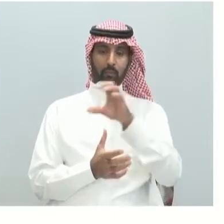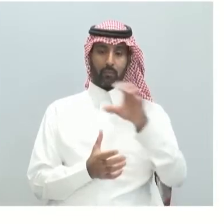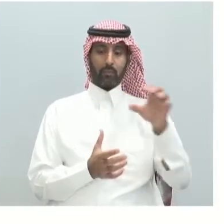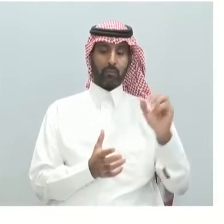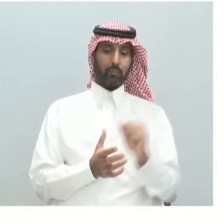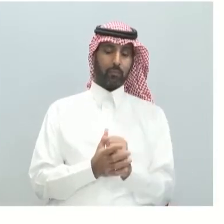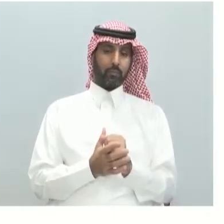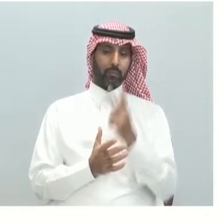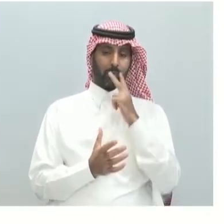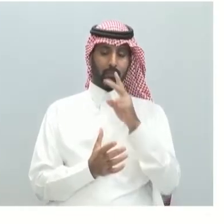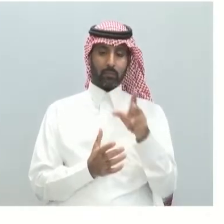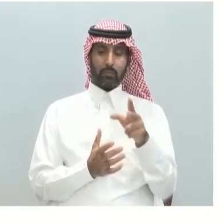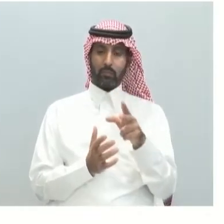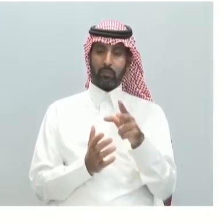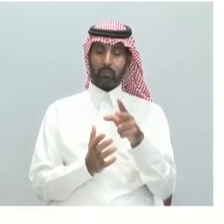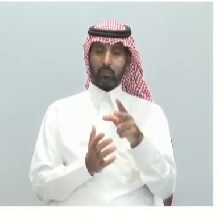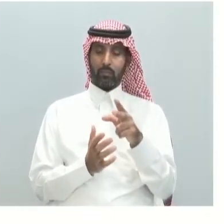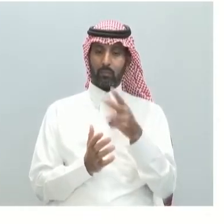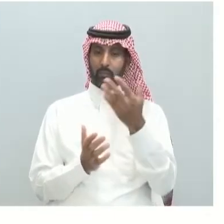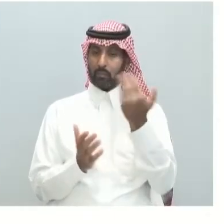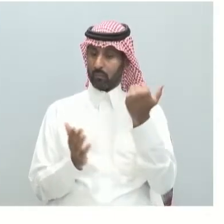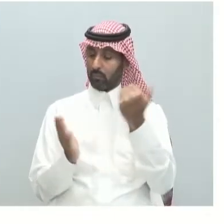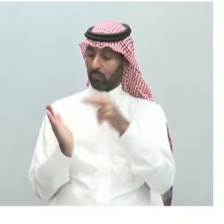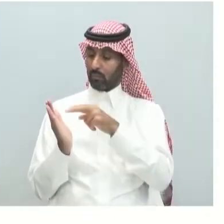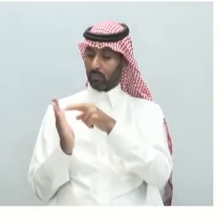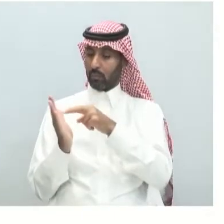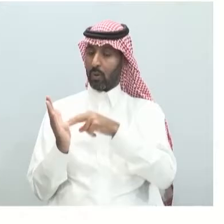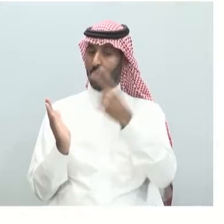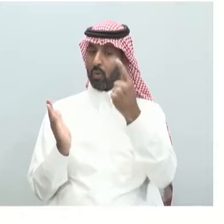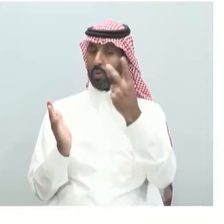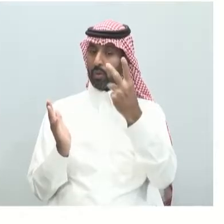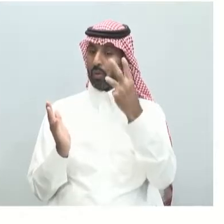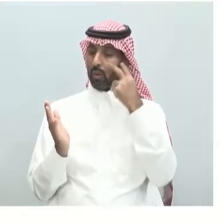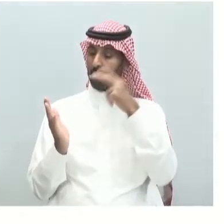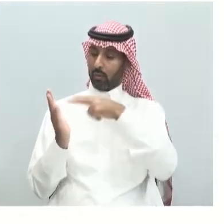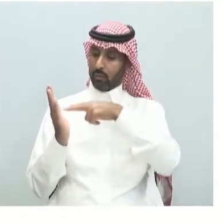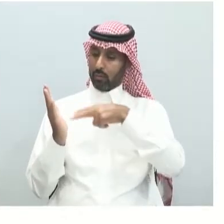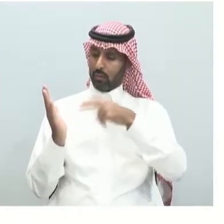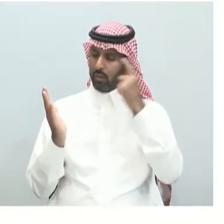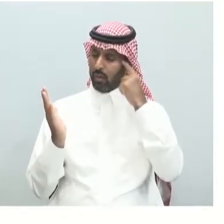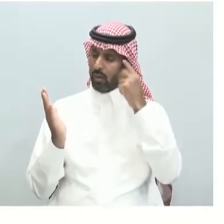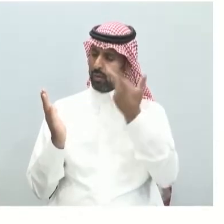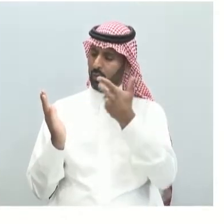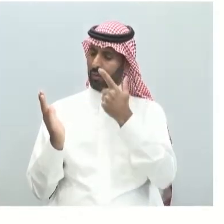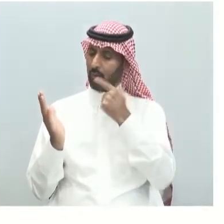كل ما عليك فعله هو ان تعود للفكره المقابله للصوره